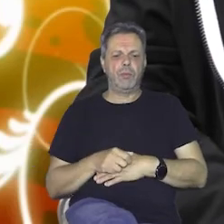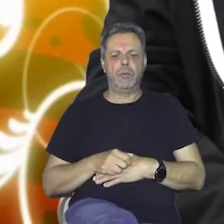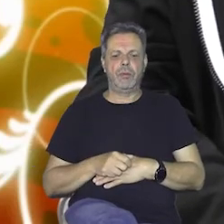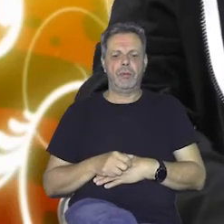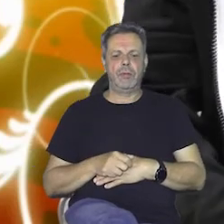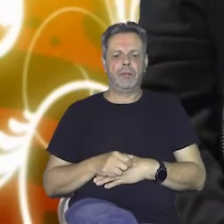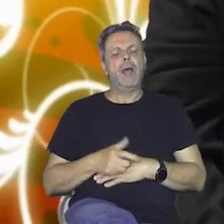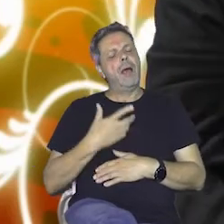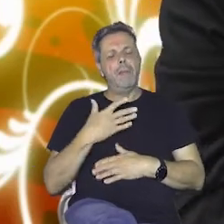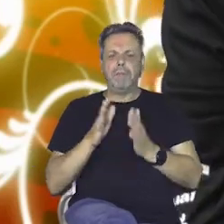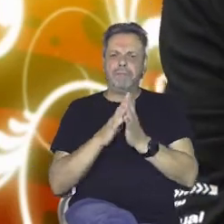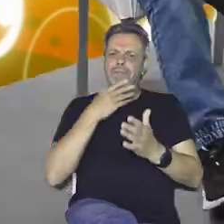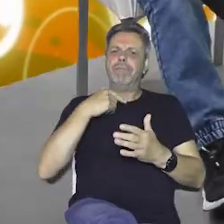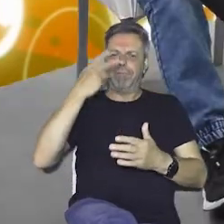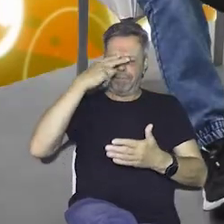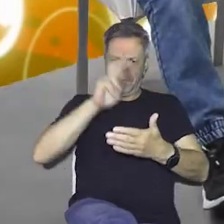nam pročitao?